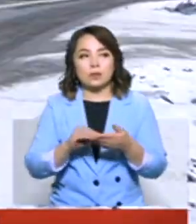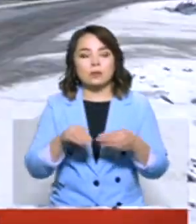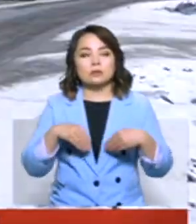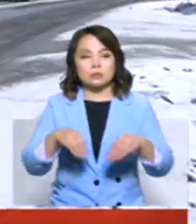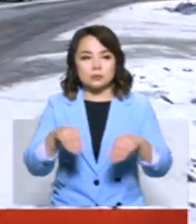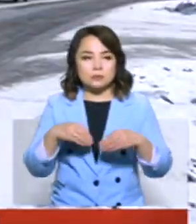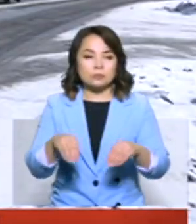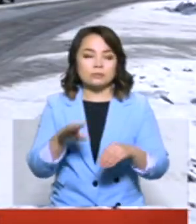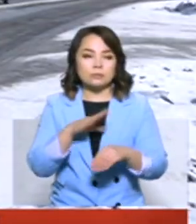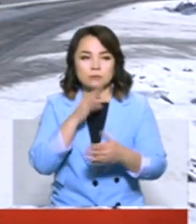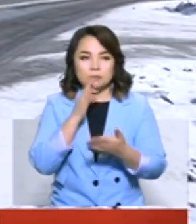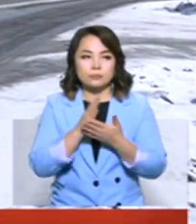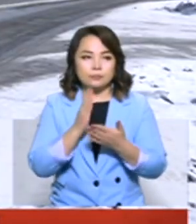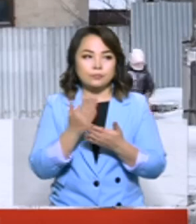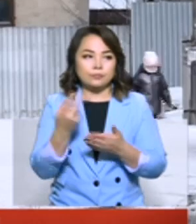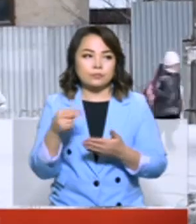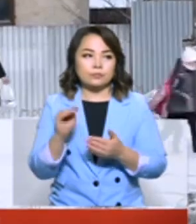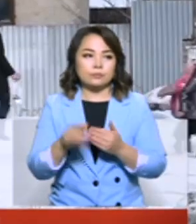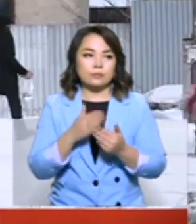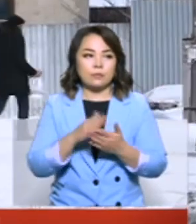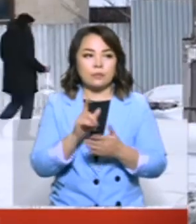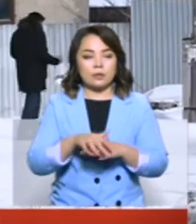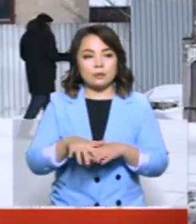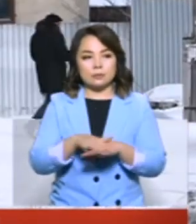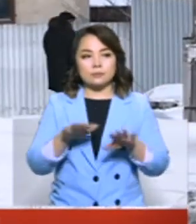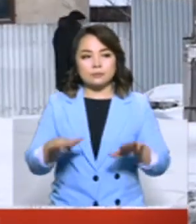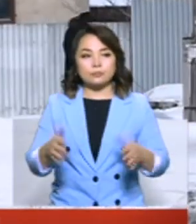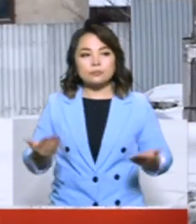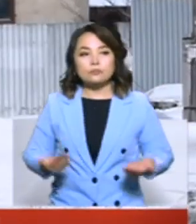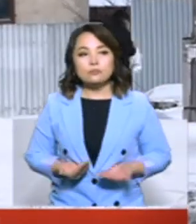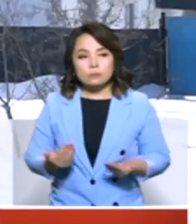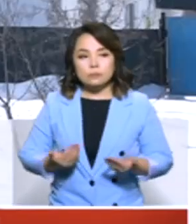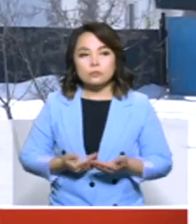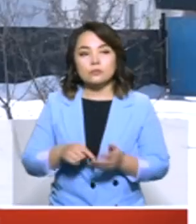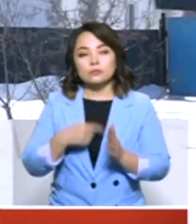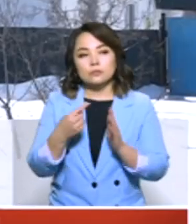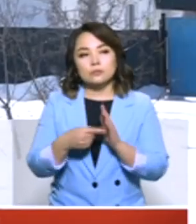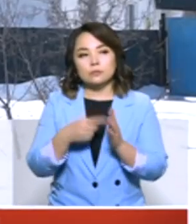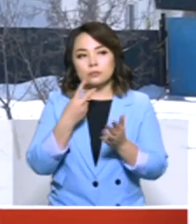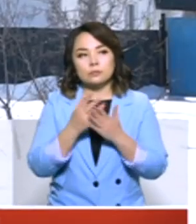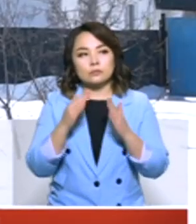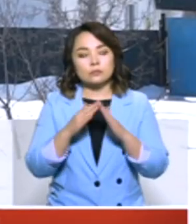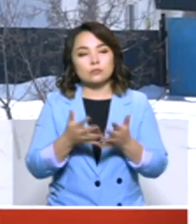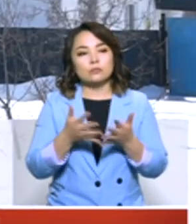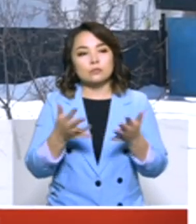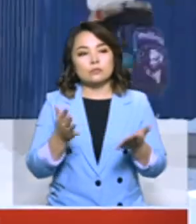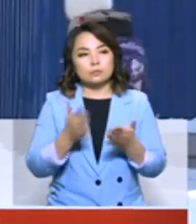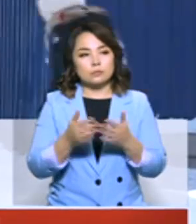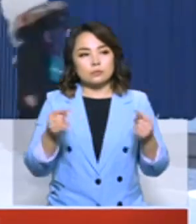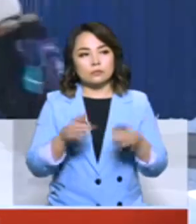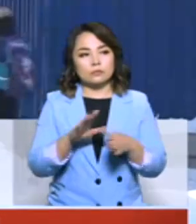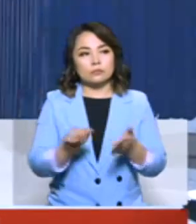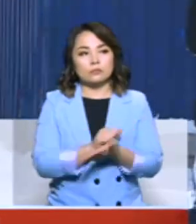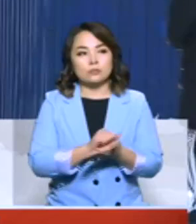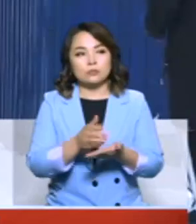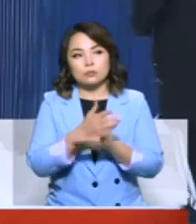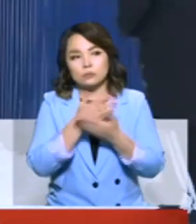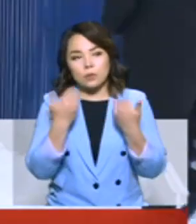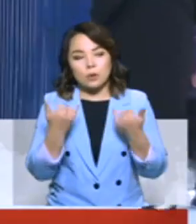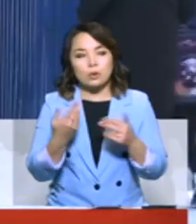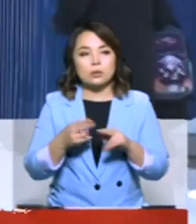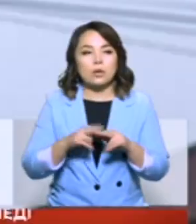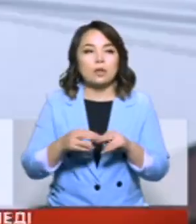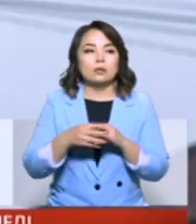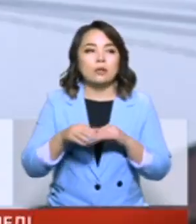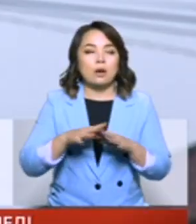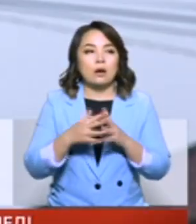деп. Қазір 20 мыңнан астам халық тұратын саяжай тұрғындарының мәселесі осы. Үйлердің көбінде сәйкес құжаты жоқ. Өйткені бұл